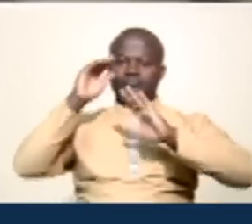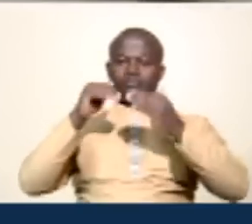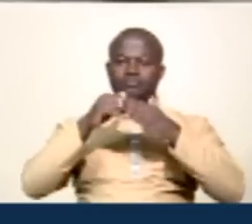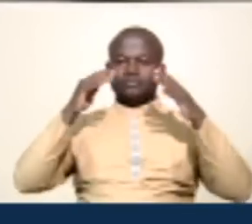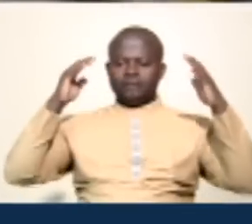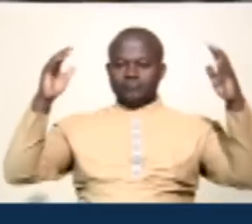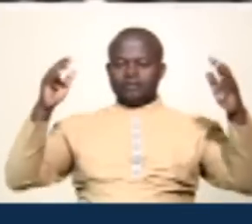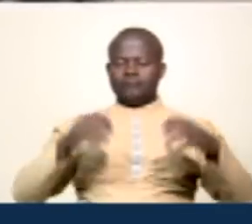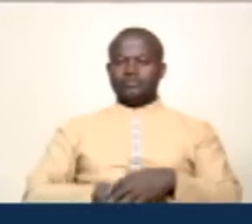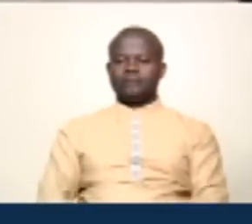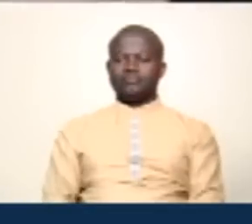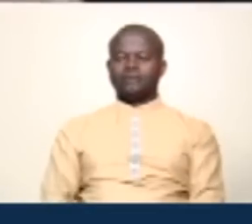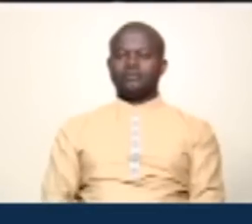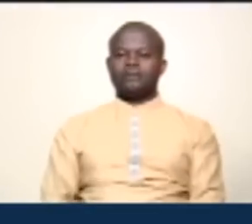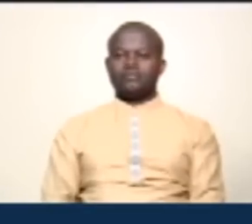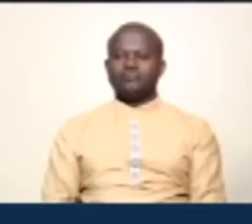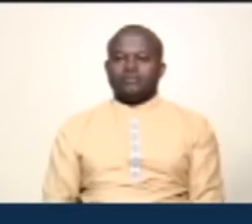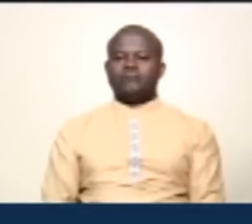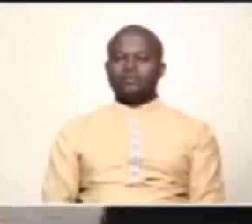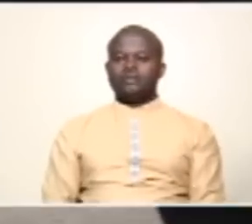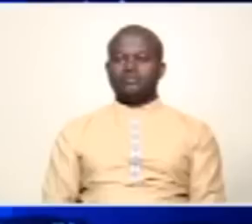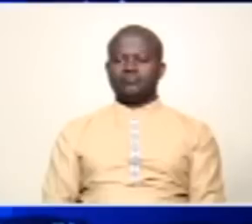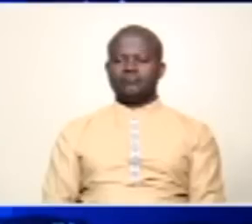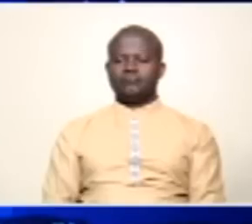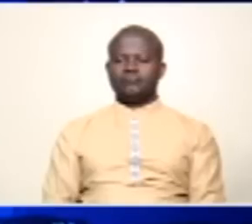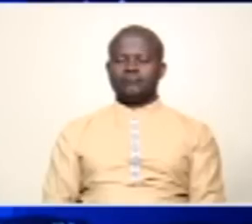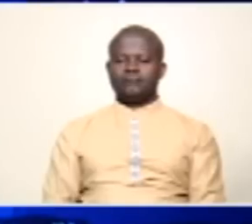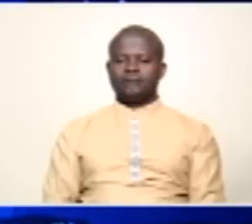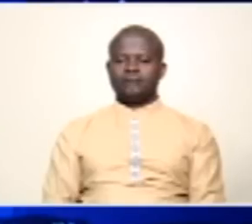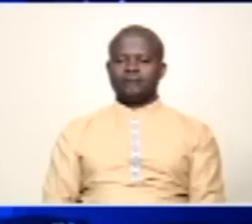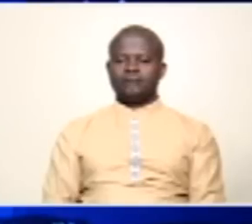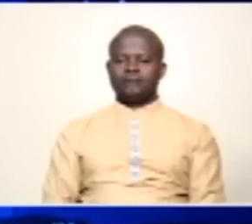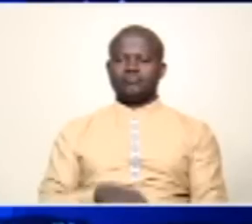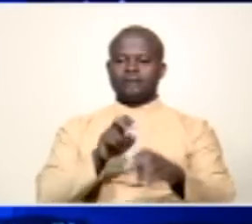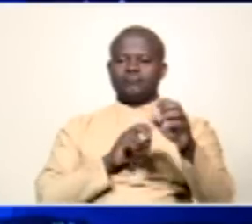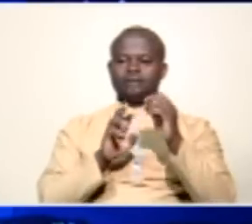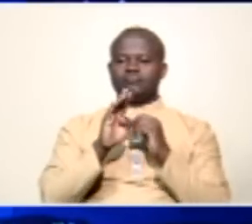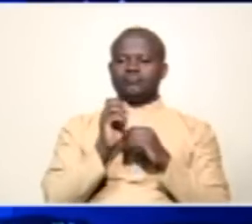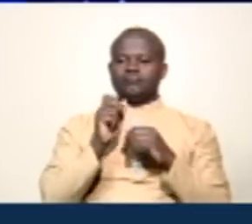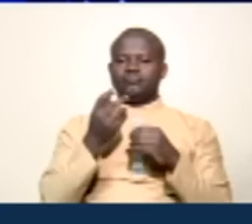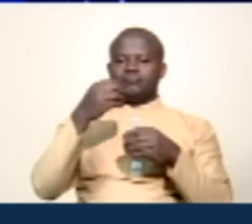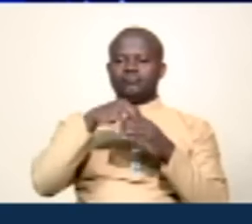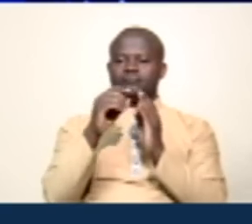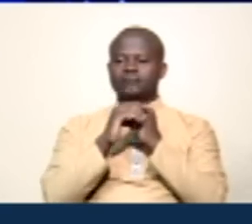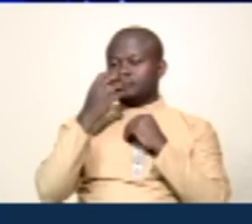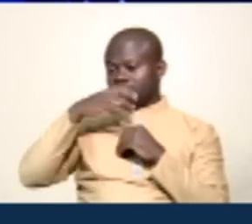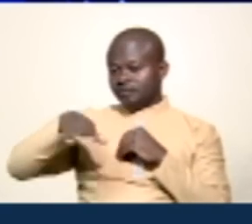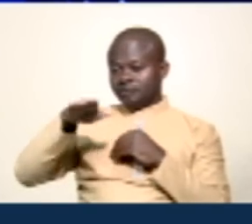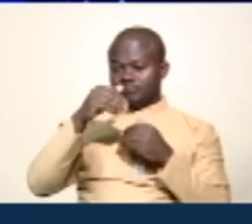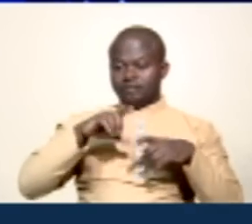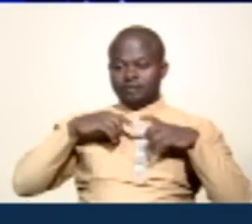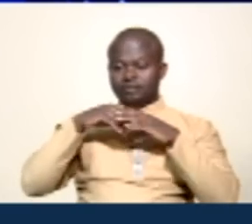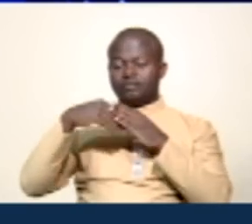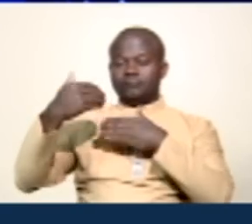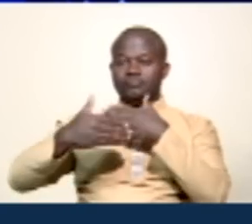runini. Faraji Nitegeka mu karere ka Rubavu. Tuve Rubavu tujye mu karere ka Ruhango, aho abatuye mu